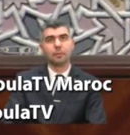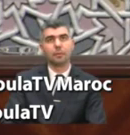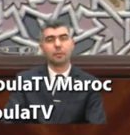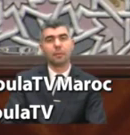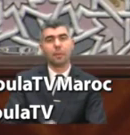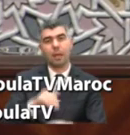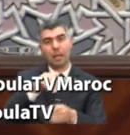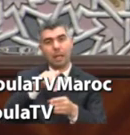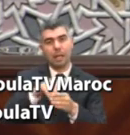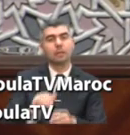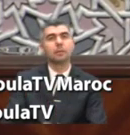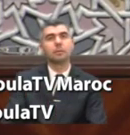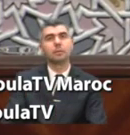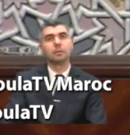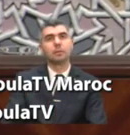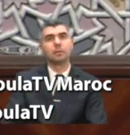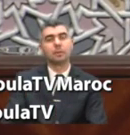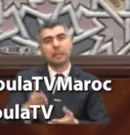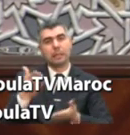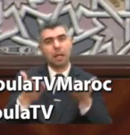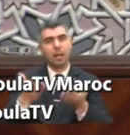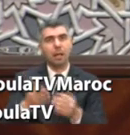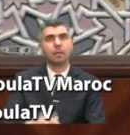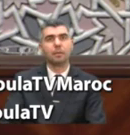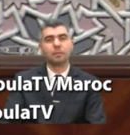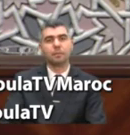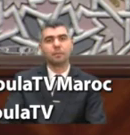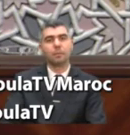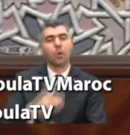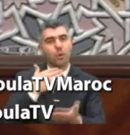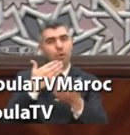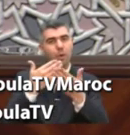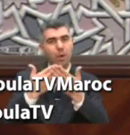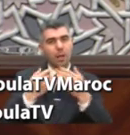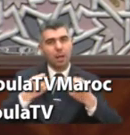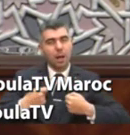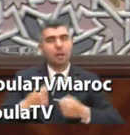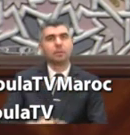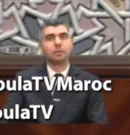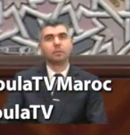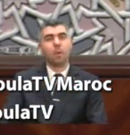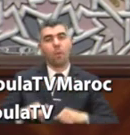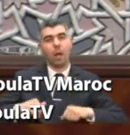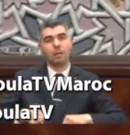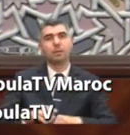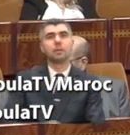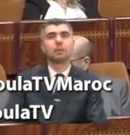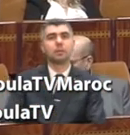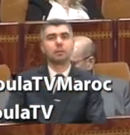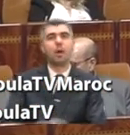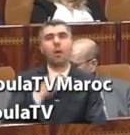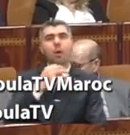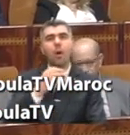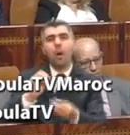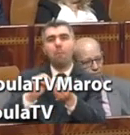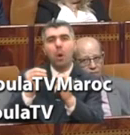تفضلوا سيد نائب من فريق الاستقلالي. شكرا سيد الرئيس. سيد الوزير، هذا الإشكال